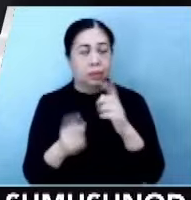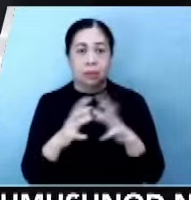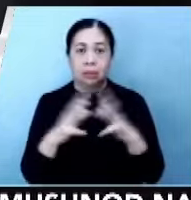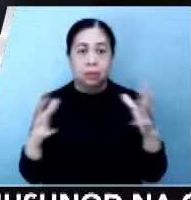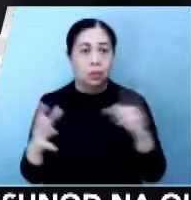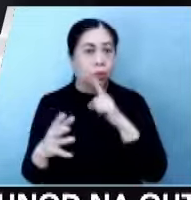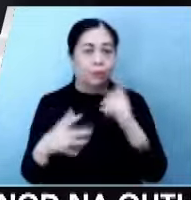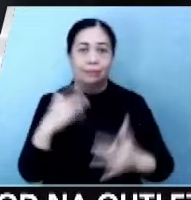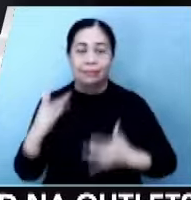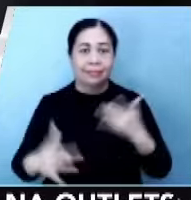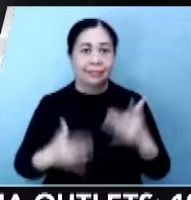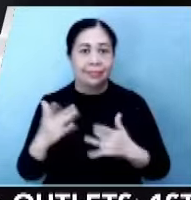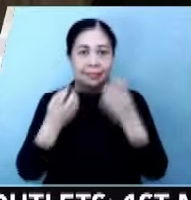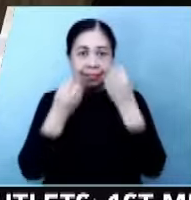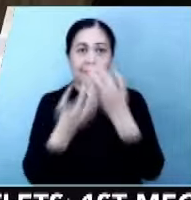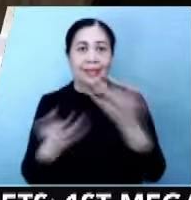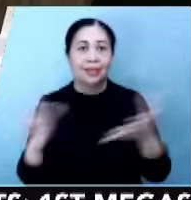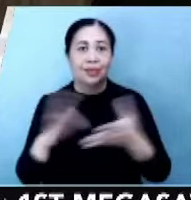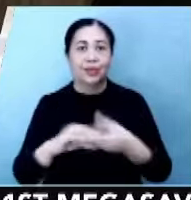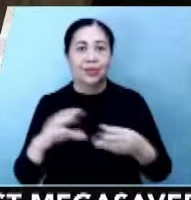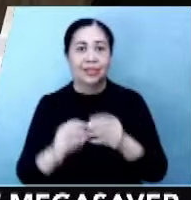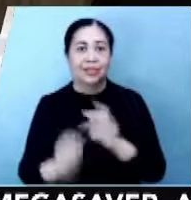to tell the story of Rent.